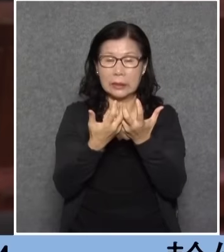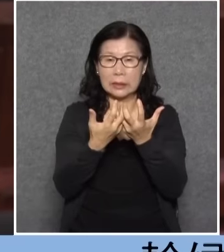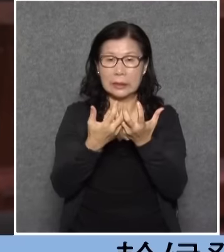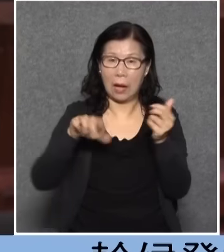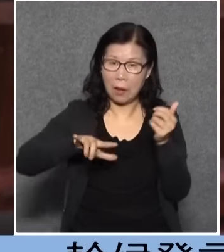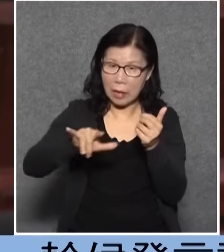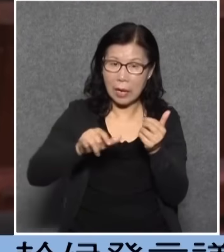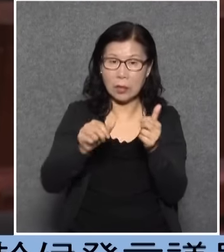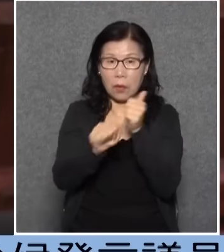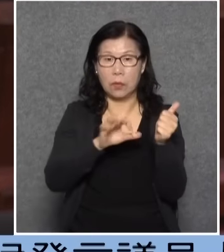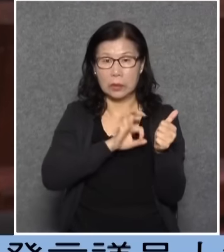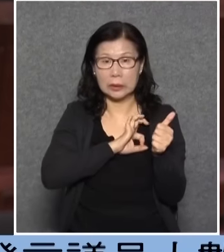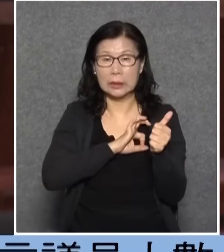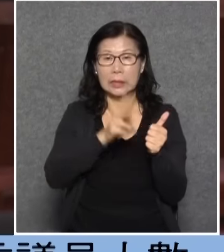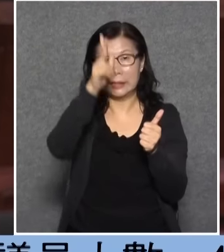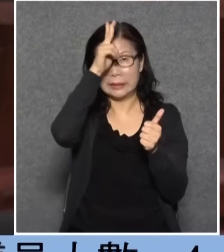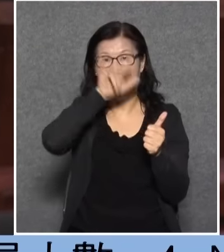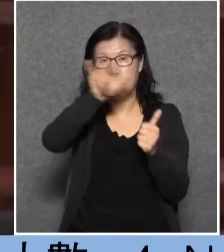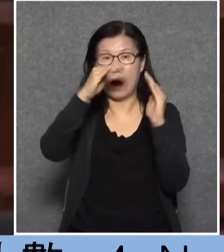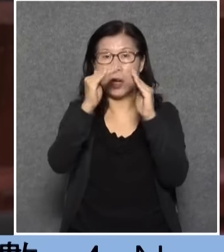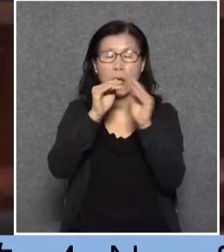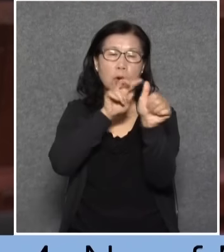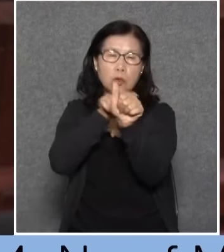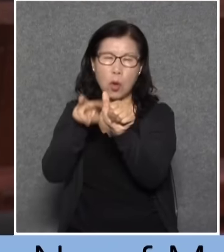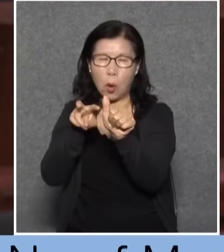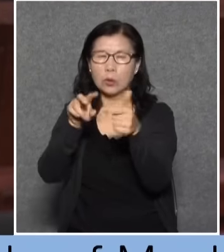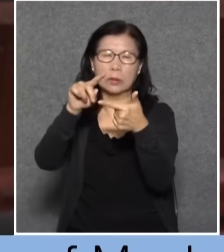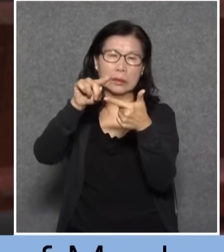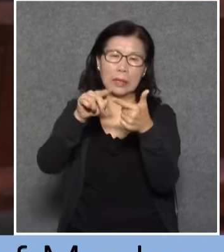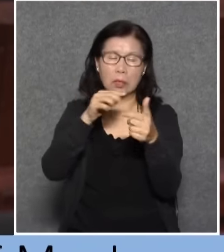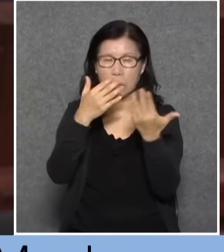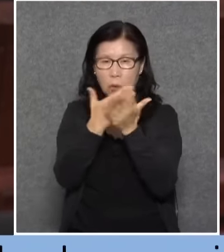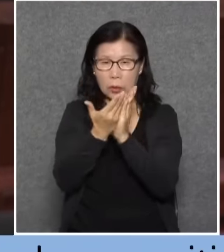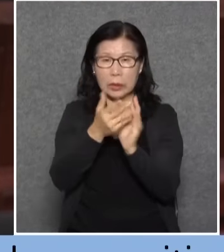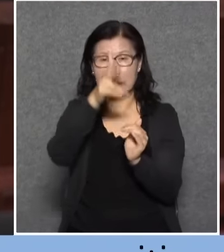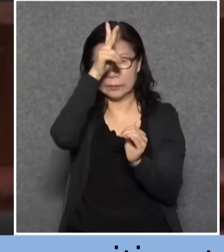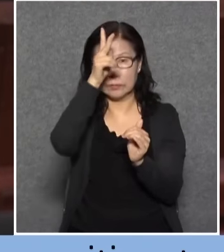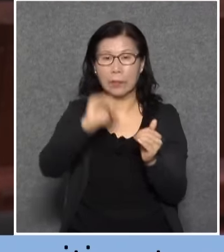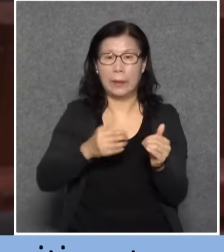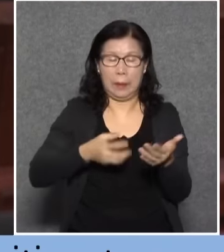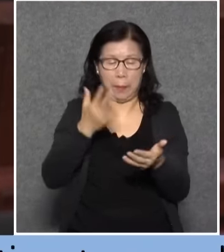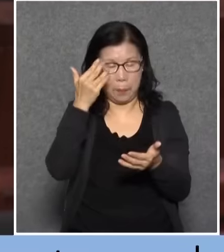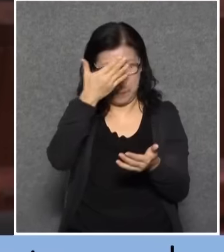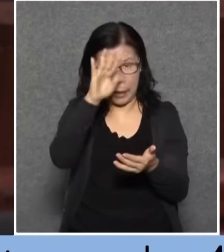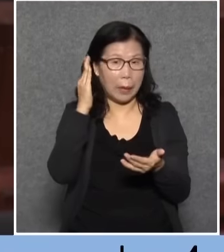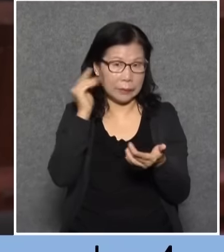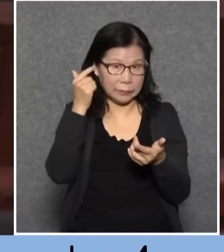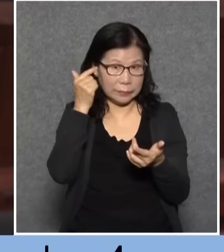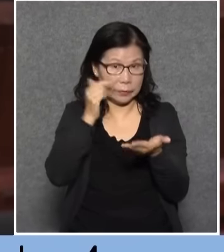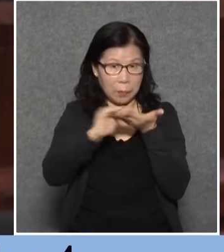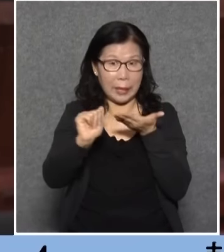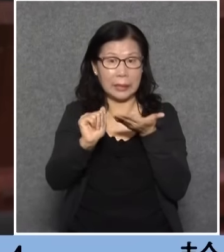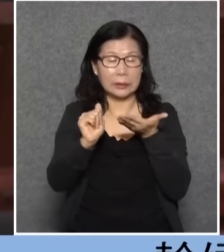處喺管理啊其他各方面嘅問題，我哋當然政府方面咧係好清楚政府帳目委員會嘅意